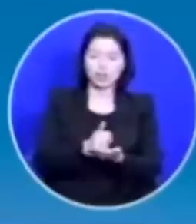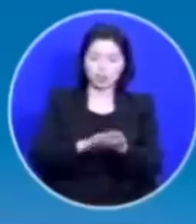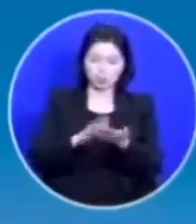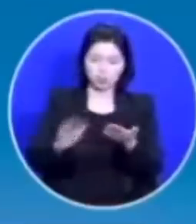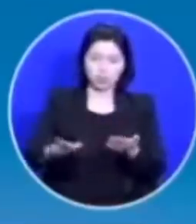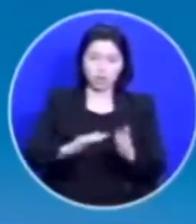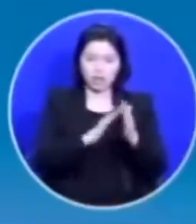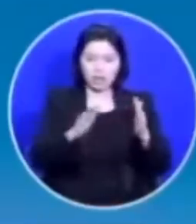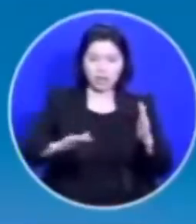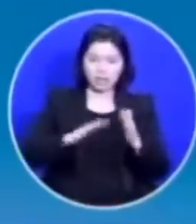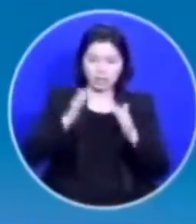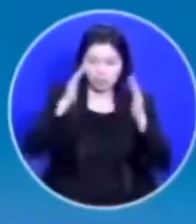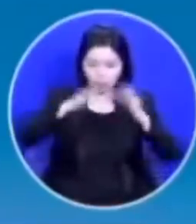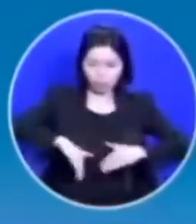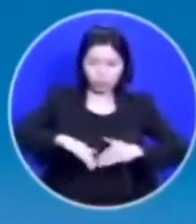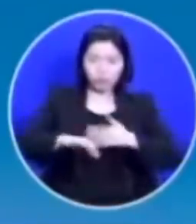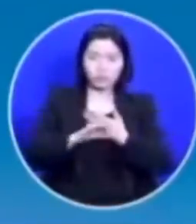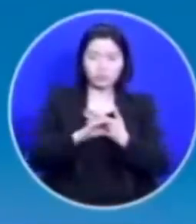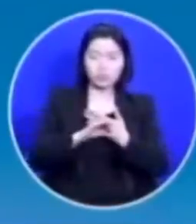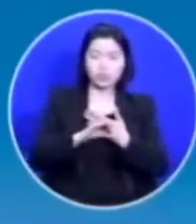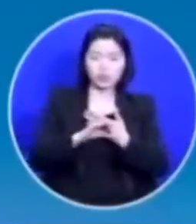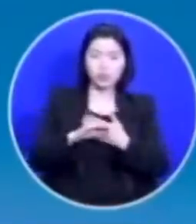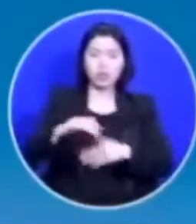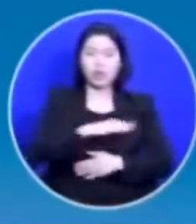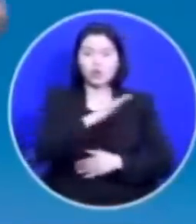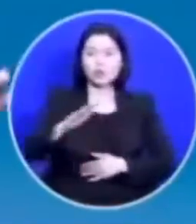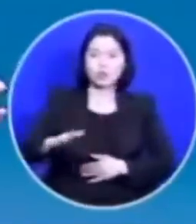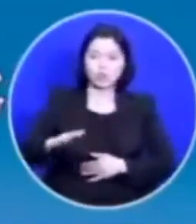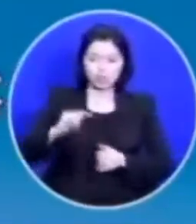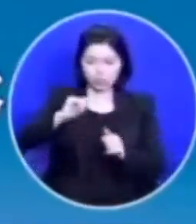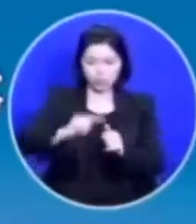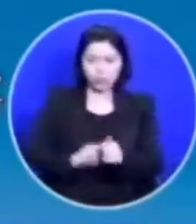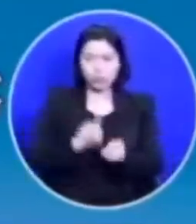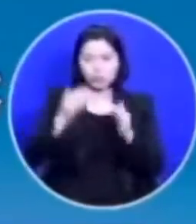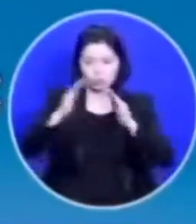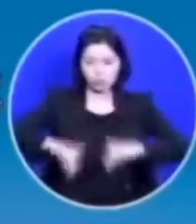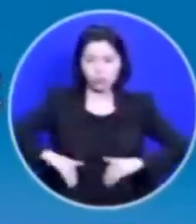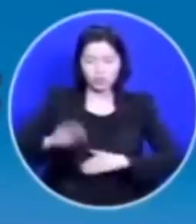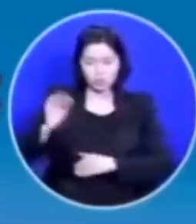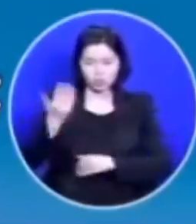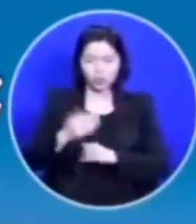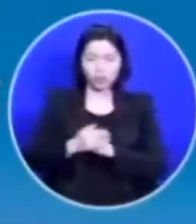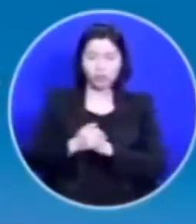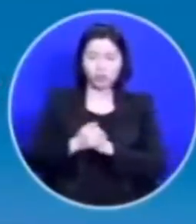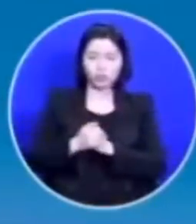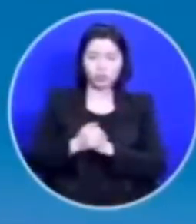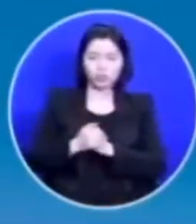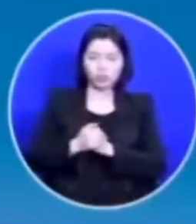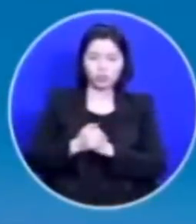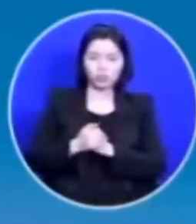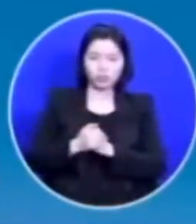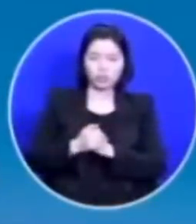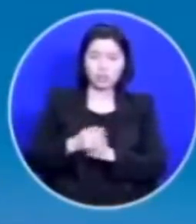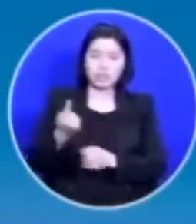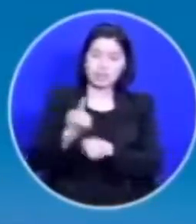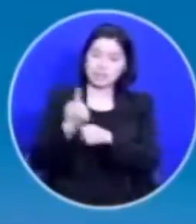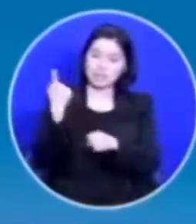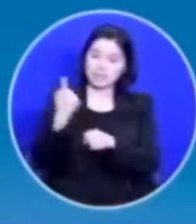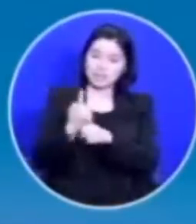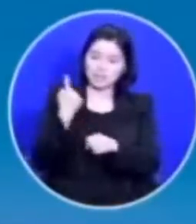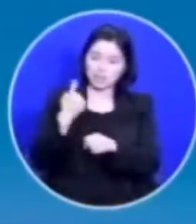가정이 무너지면 그러면 우리는 거나 스스로 무너져 버리고 맙니다 작년에